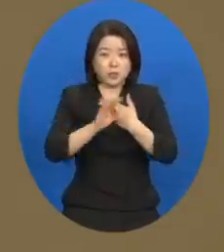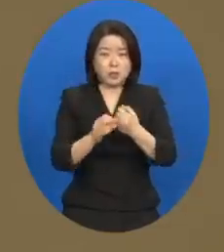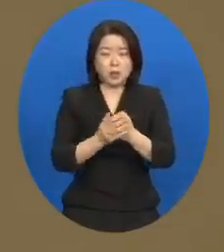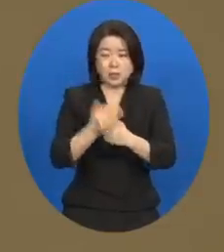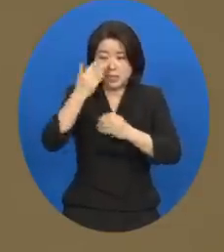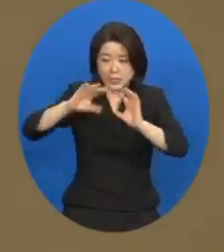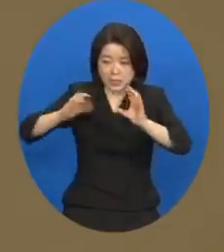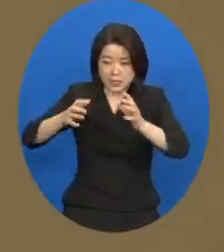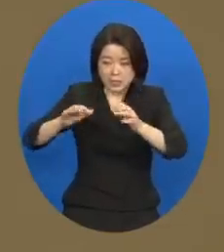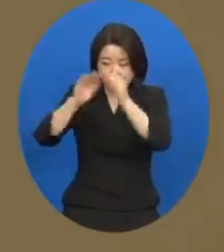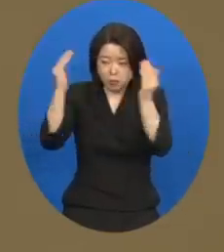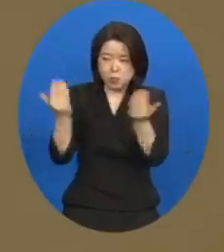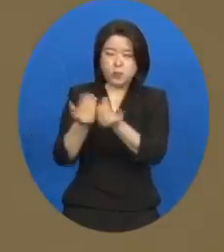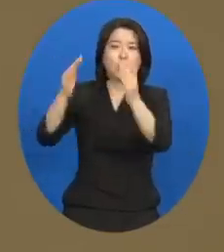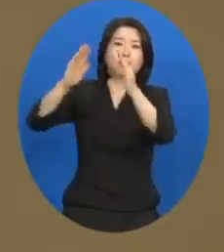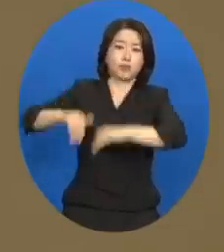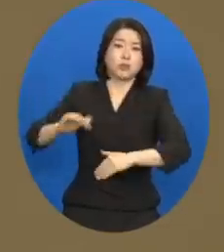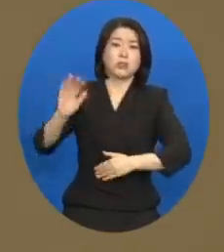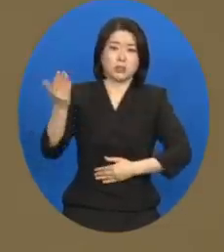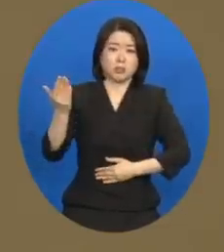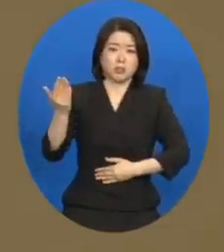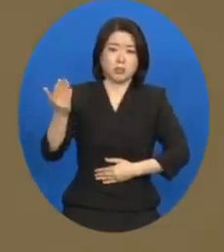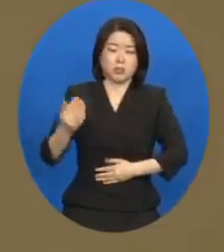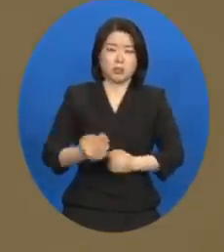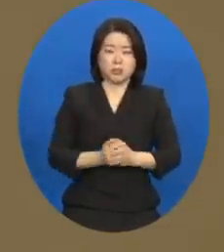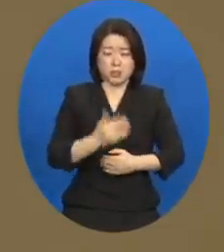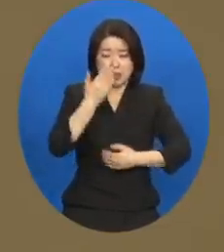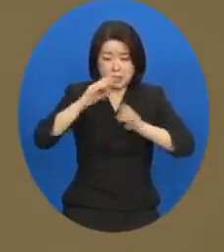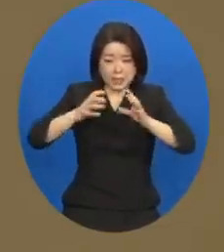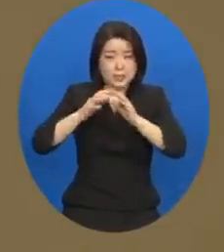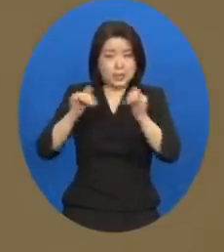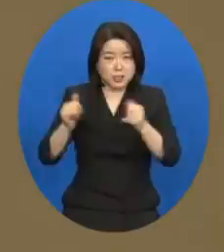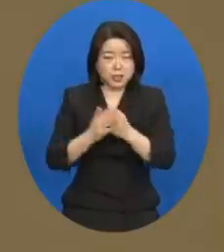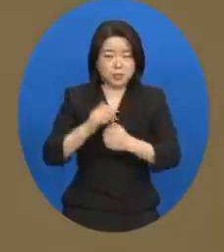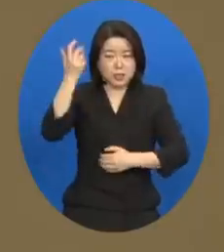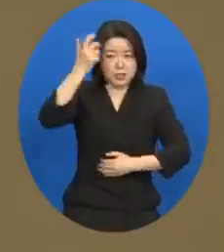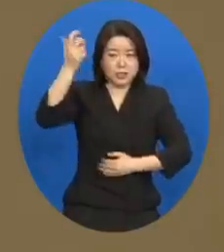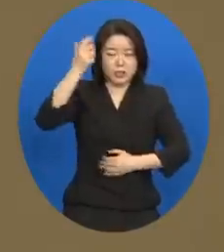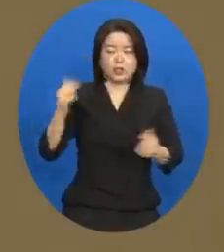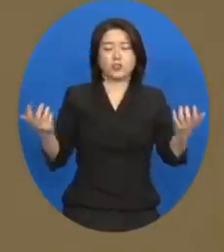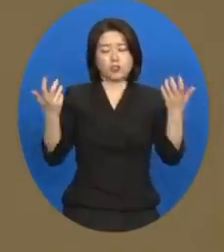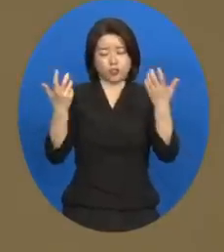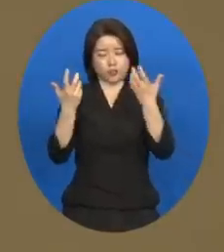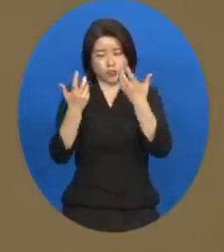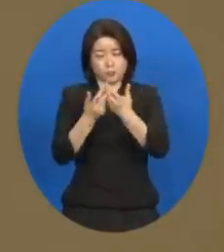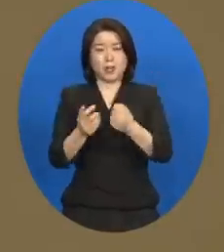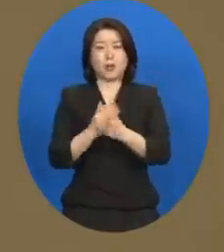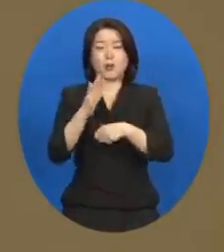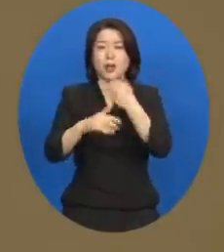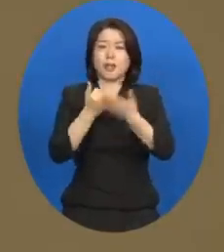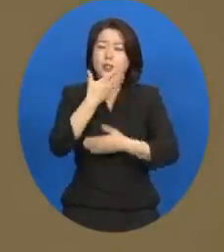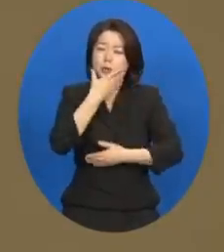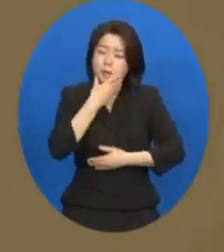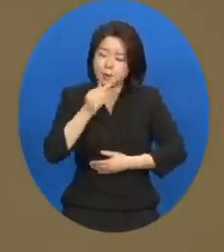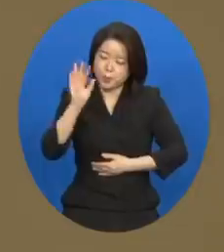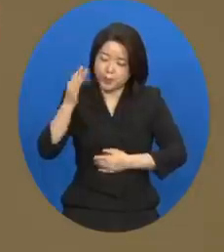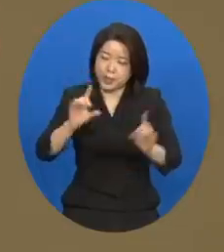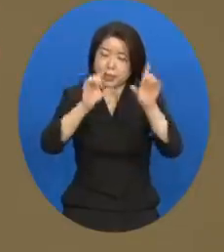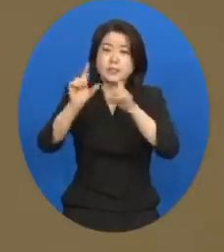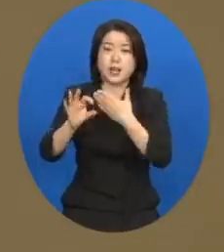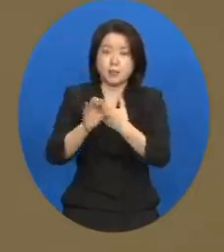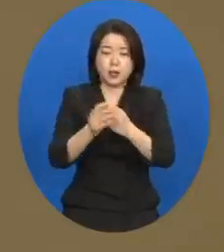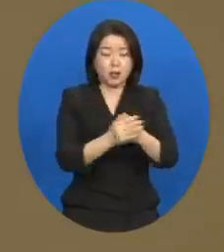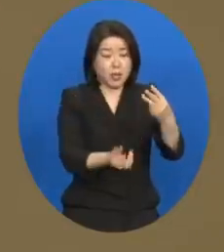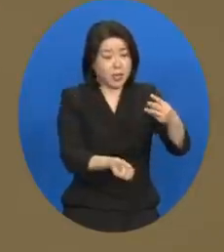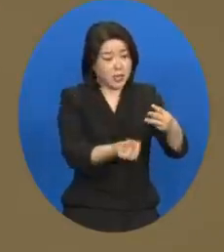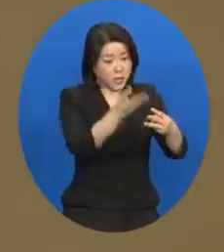이스라엘 전체가 무너졌습니다. 이스라엘 백성들이 영적으로 충만하고 하나님 앞에 복되게 살면 레위